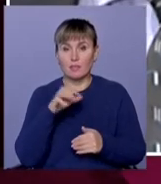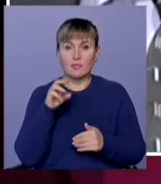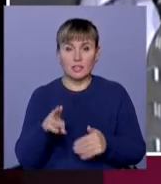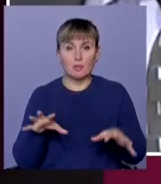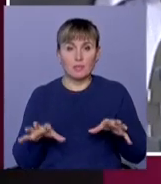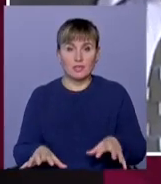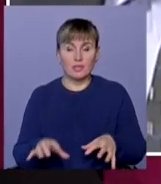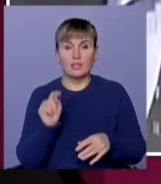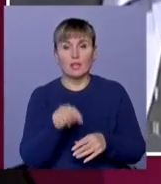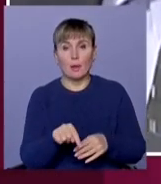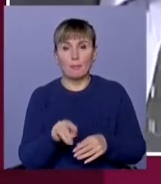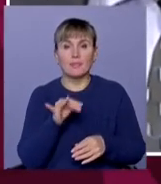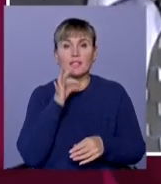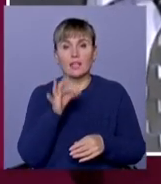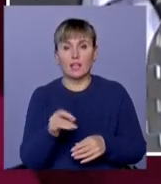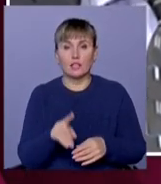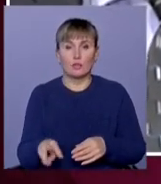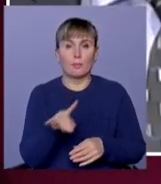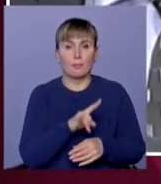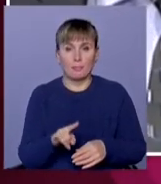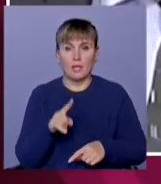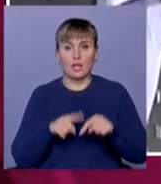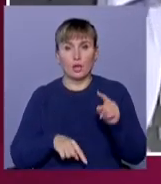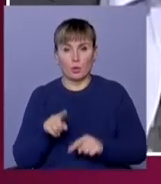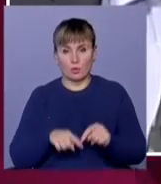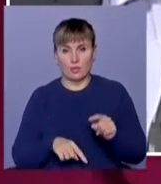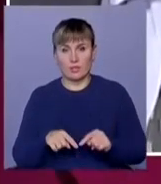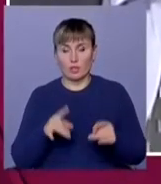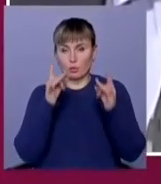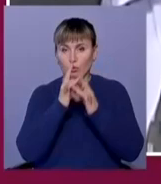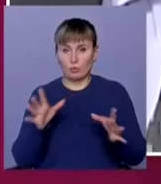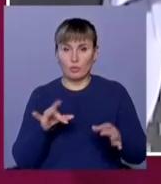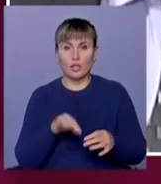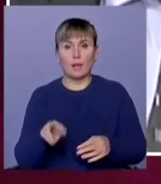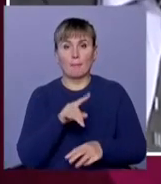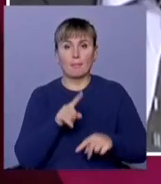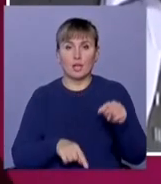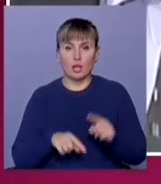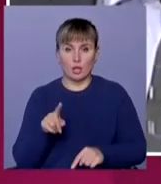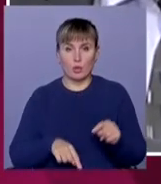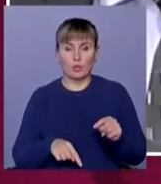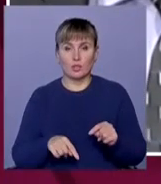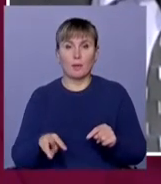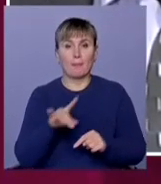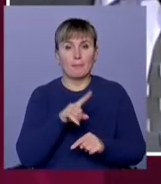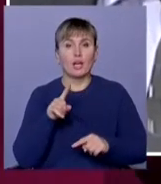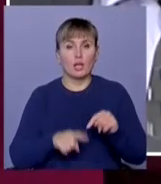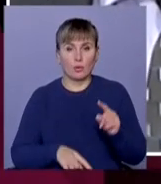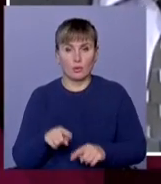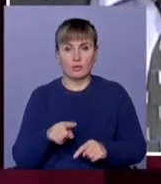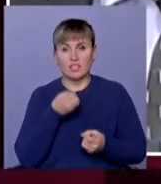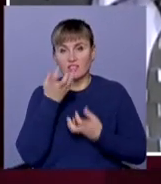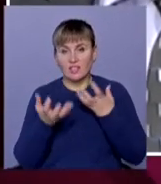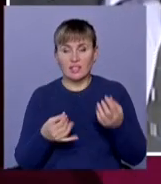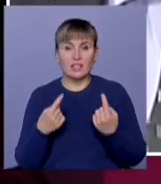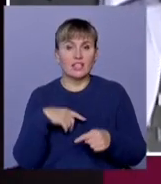президента, то там именно сказано, что мы родина всаднической культуры, мы родина звериного стиля, мы родина тюльпанов